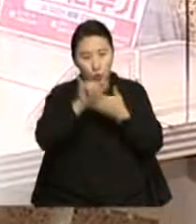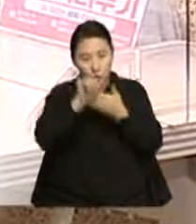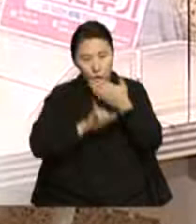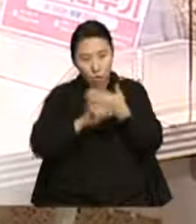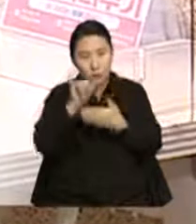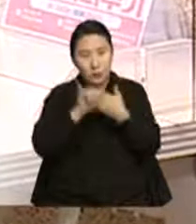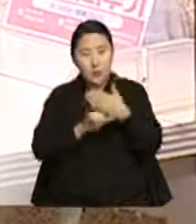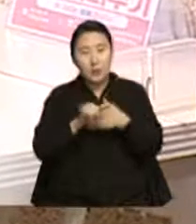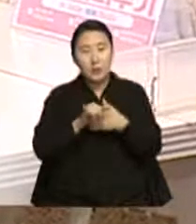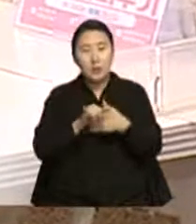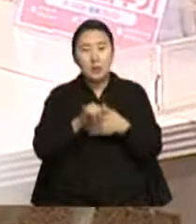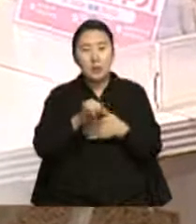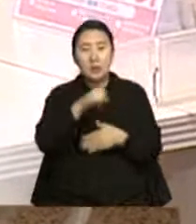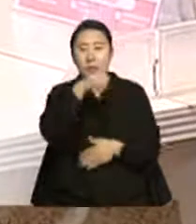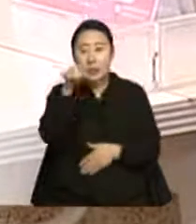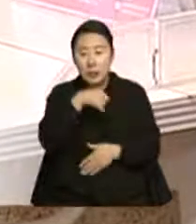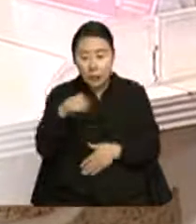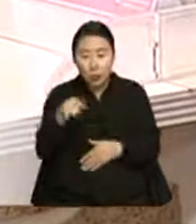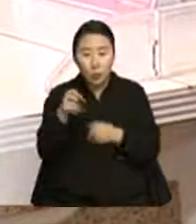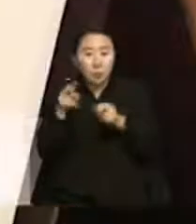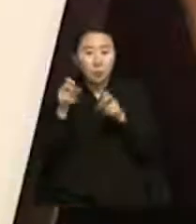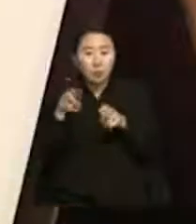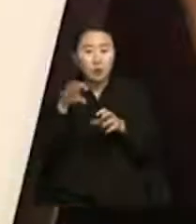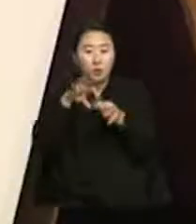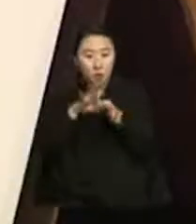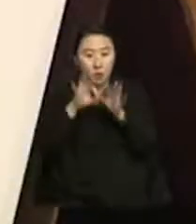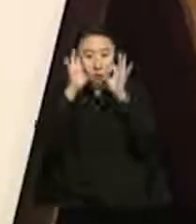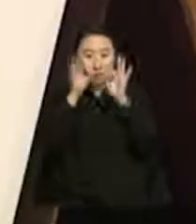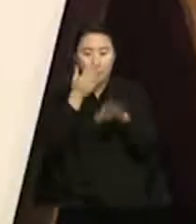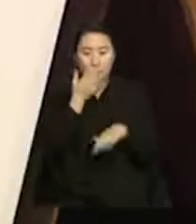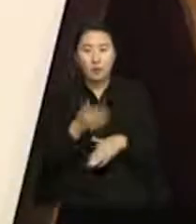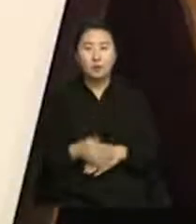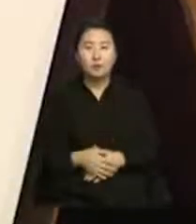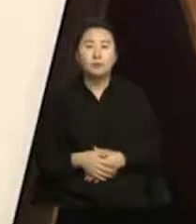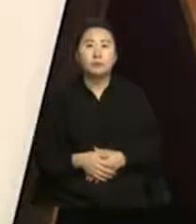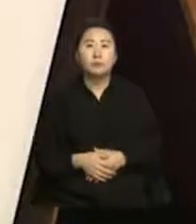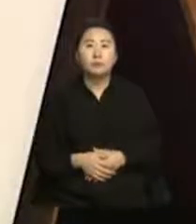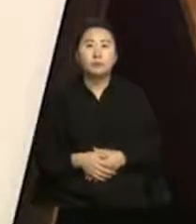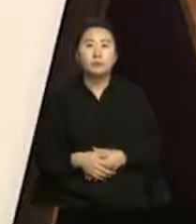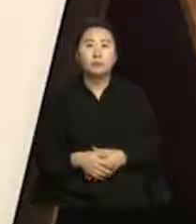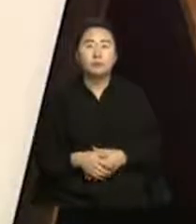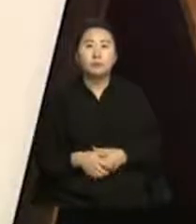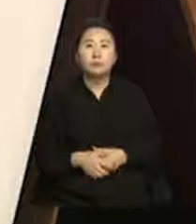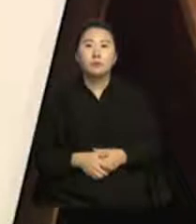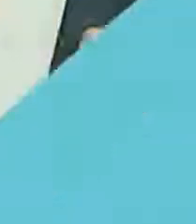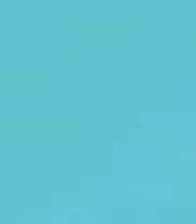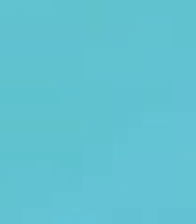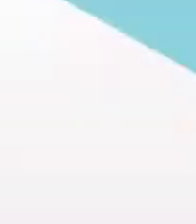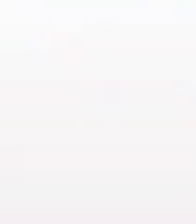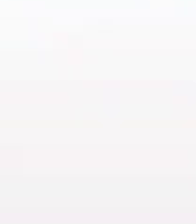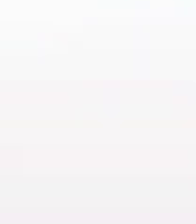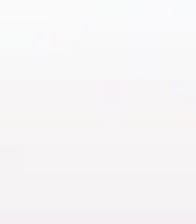채널인 을지로 전파사를 통해 다시 볼수 있습니다. 딜라이브 서울경기 케이블 TV 지역배입니다.